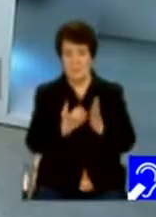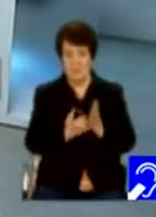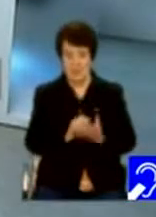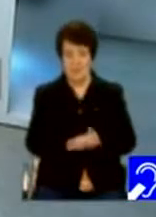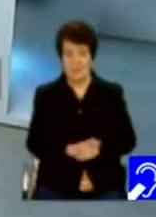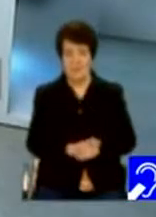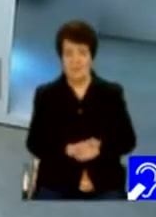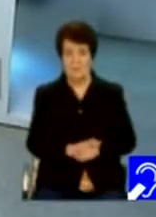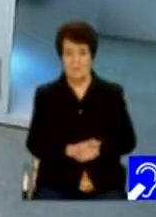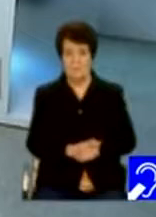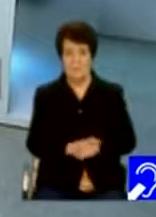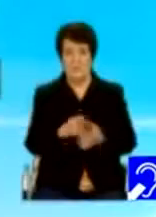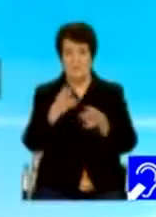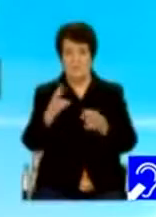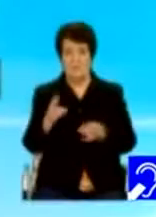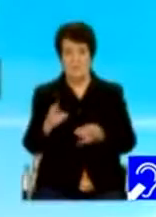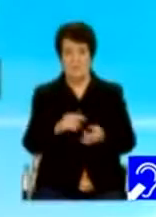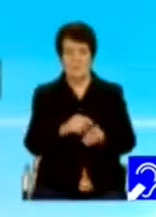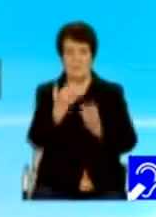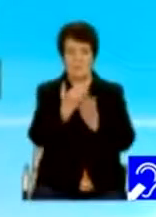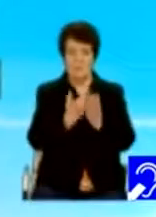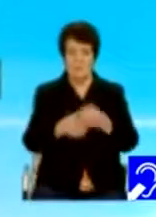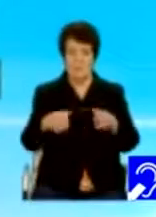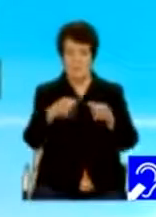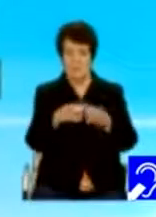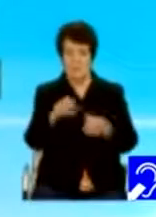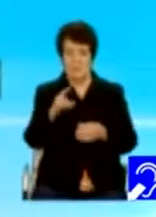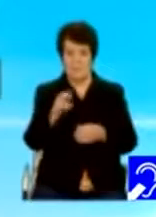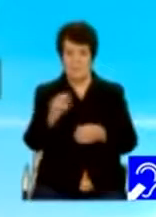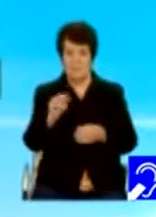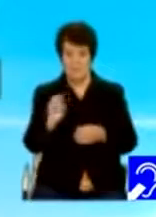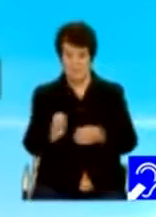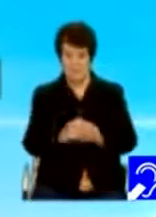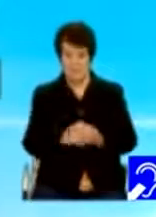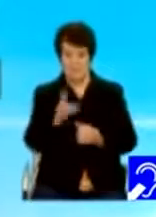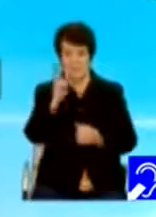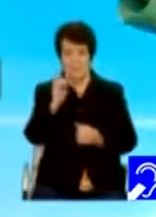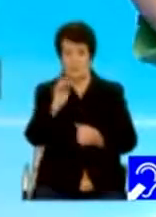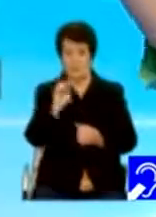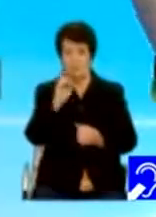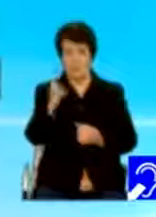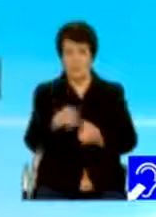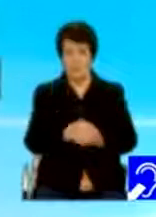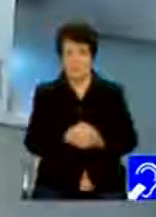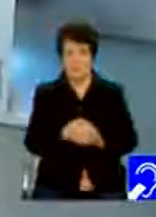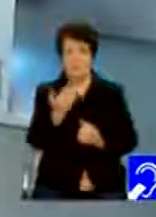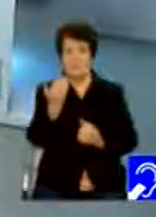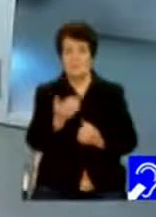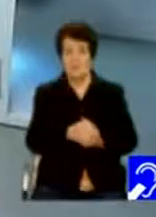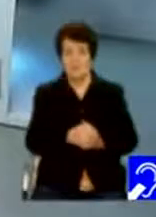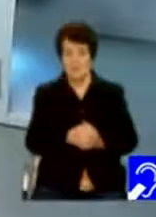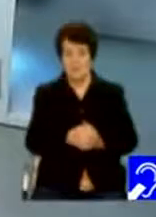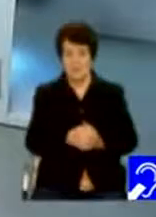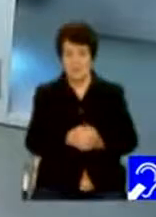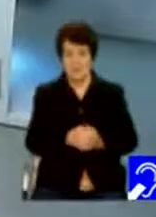Aici este programa Partidului Politic. Aici este programa Partidului Politic Pace. Ceea ce domnul Costiuc nu are. Invers, întoarceți.